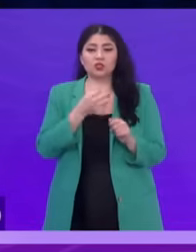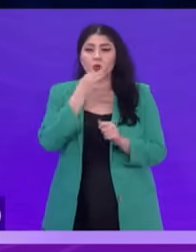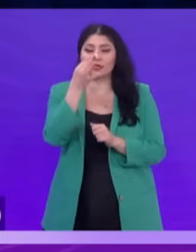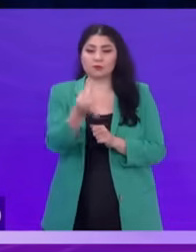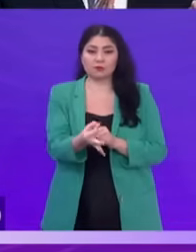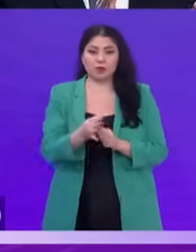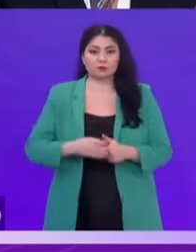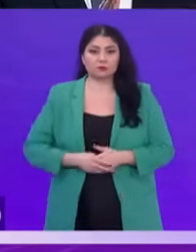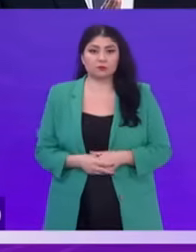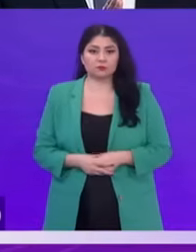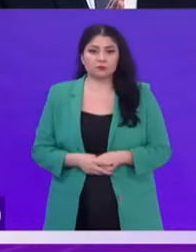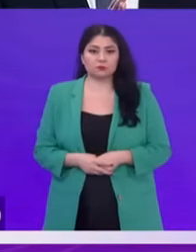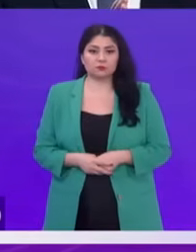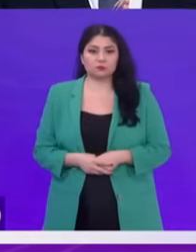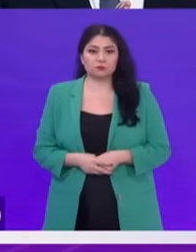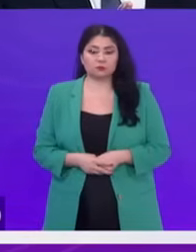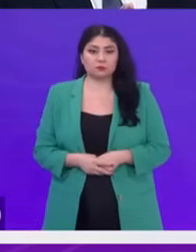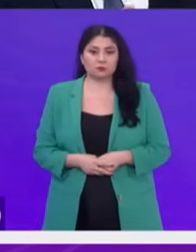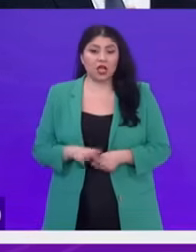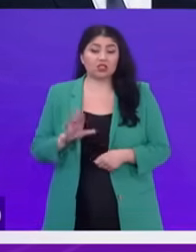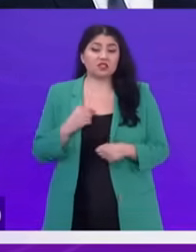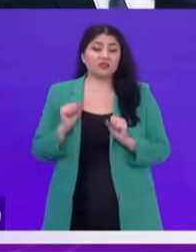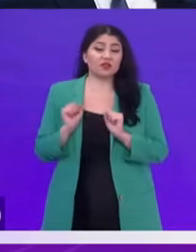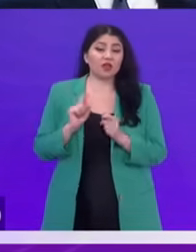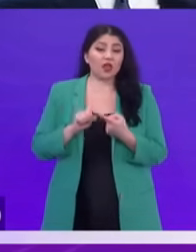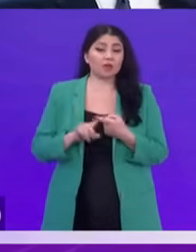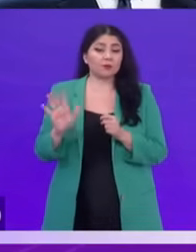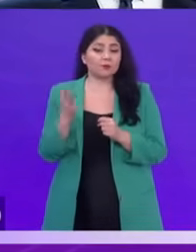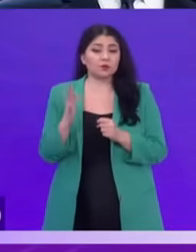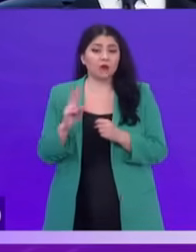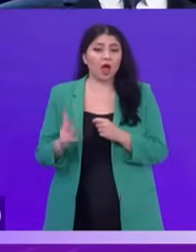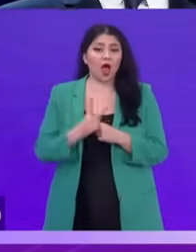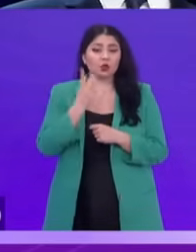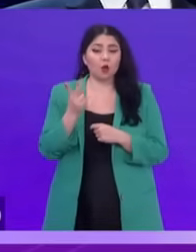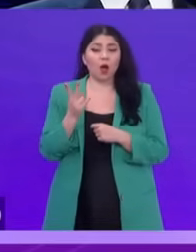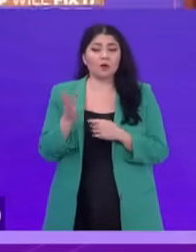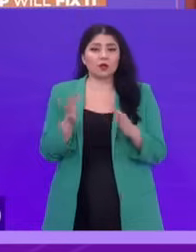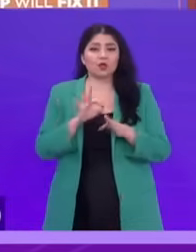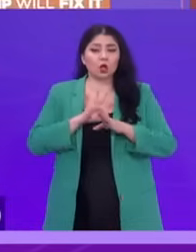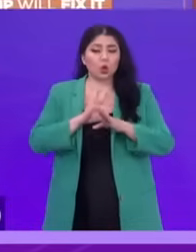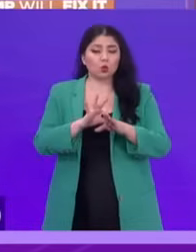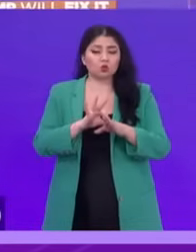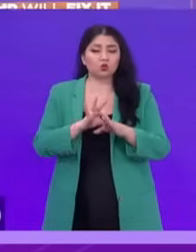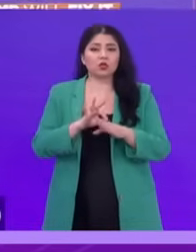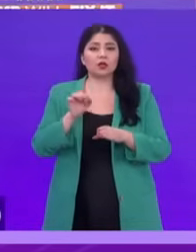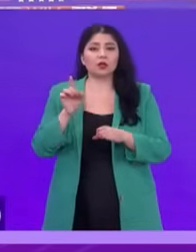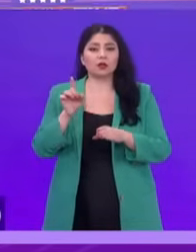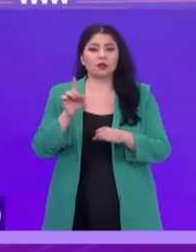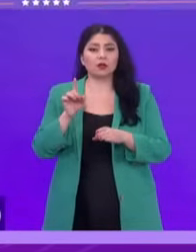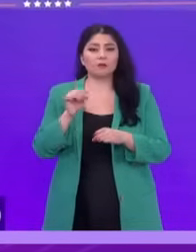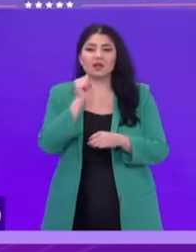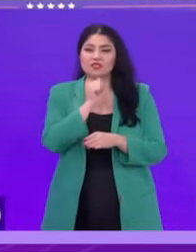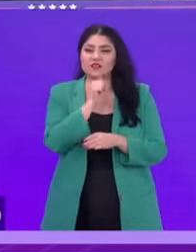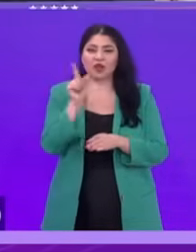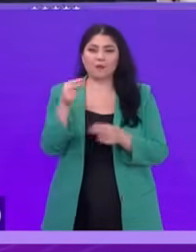exprimat această temere legată de un posibil al doilea mandat, ceva încă și mai dur